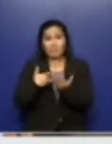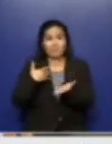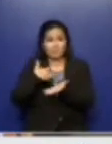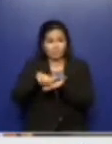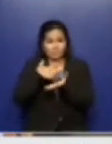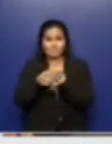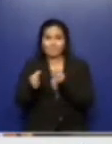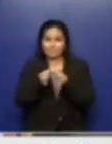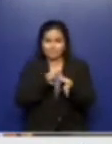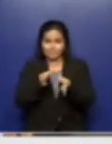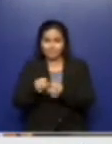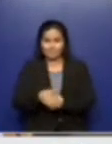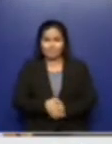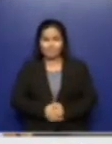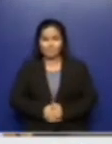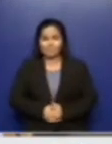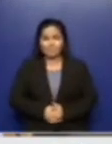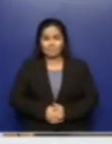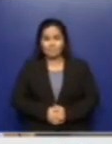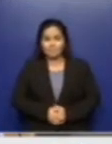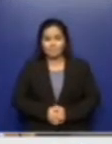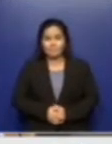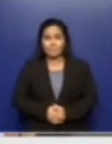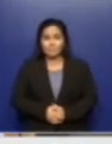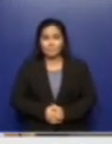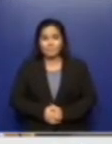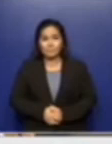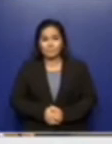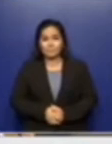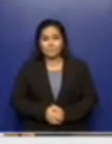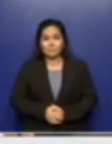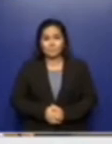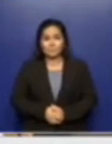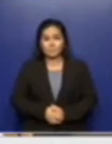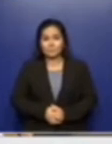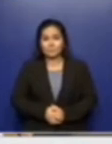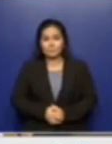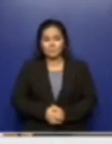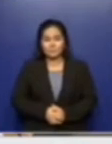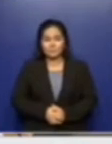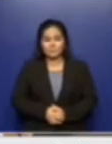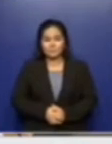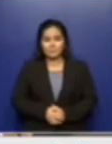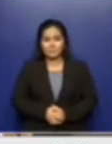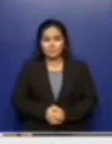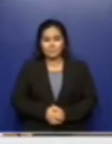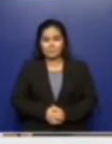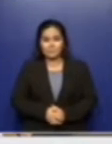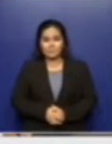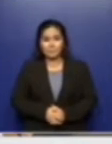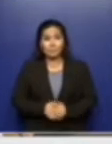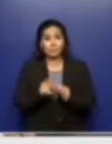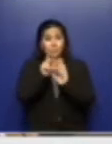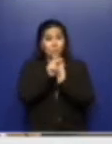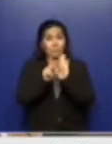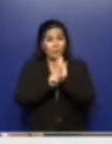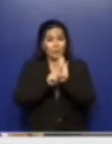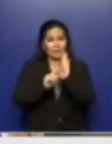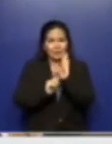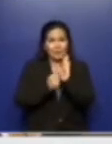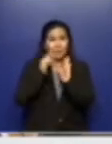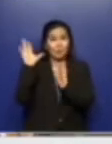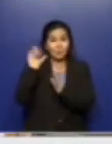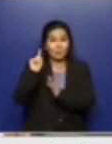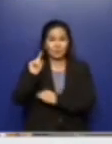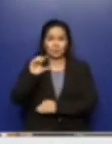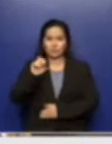งนะครับพรบฉบับนี้มันใช้บังคับมันเกิดกฎหมายฉบับนี้มันเกิดขึ้นจากสมัยสนช.